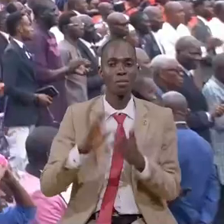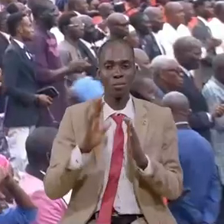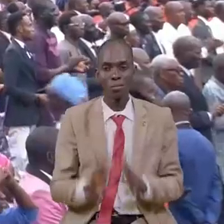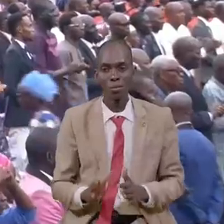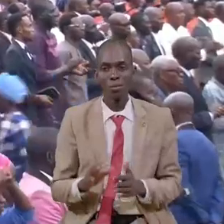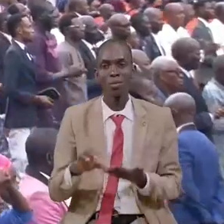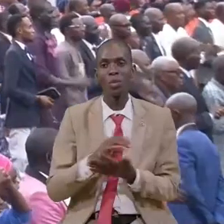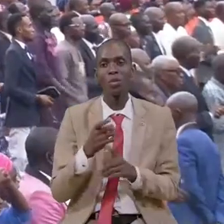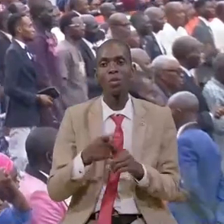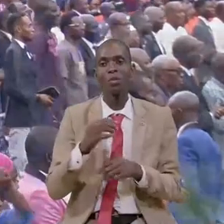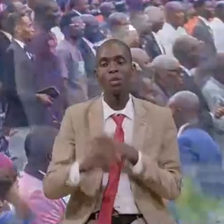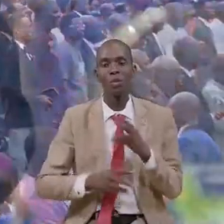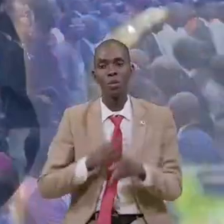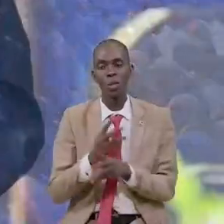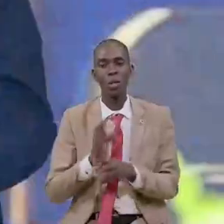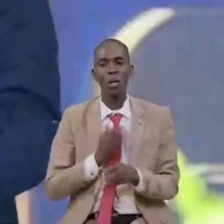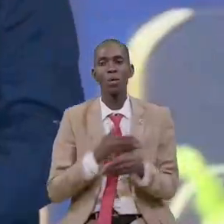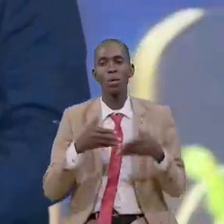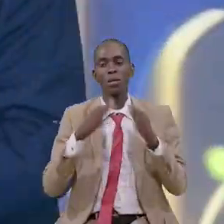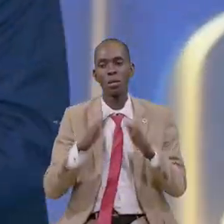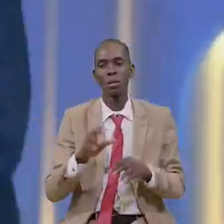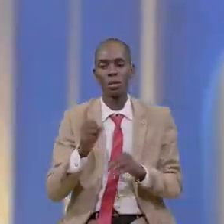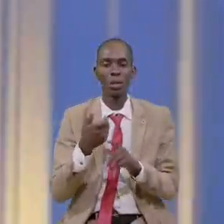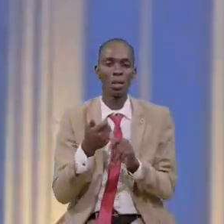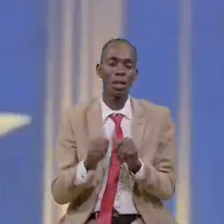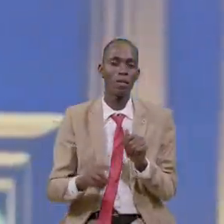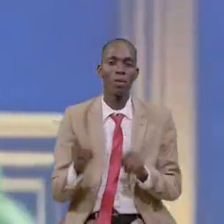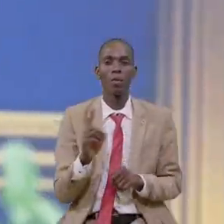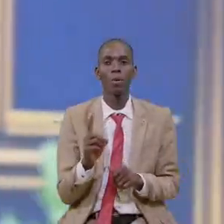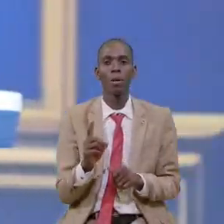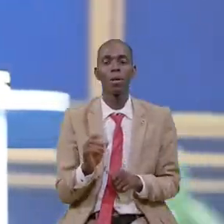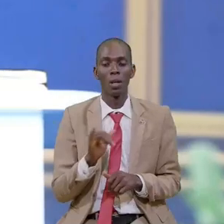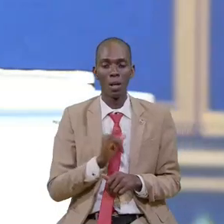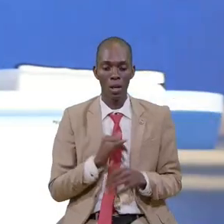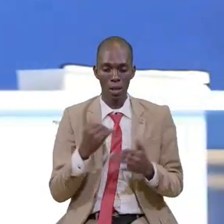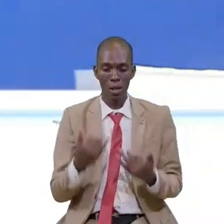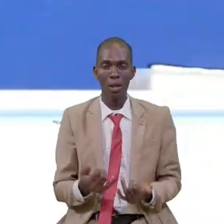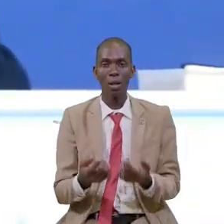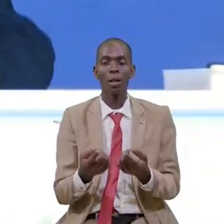chorales du monde, nos dirigeants partout. Maintenant, je viens